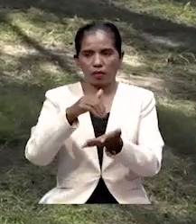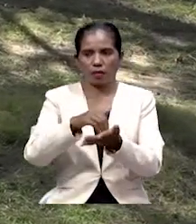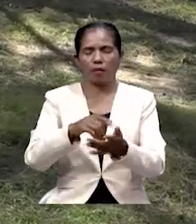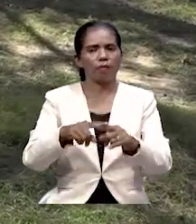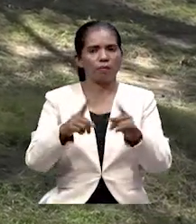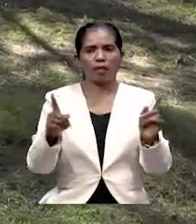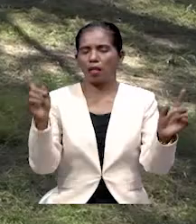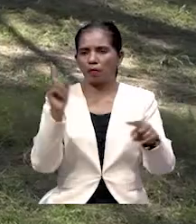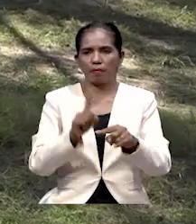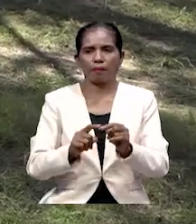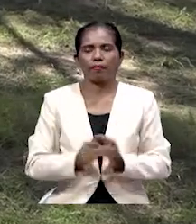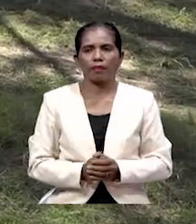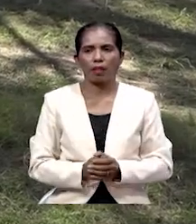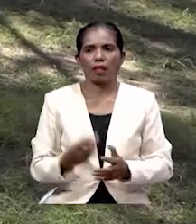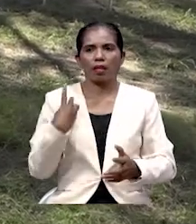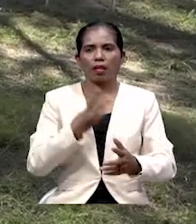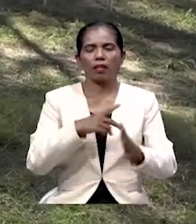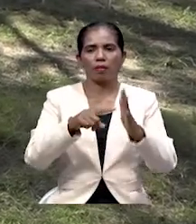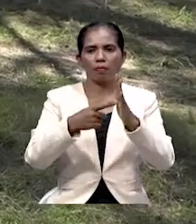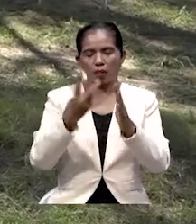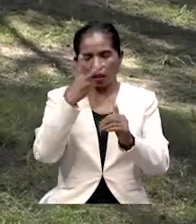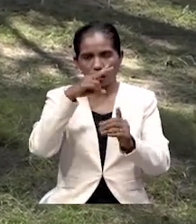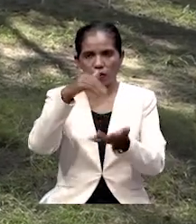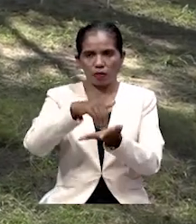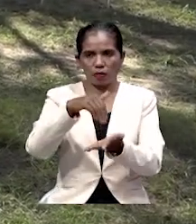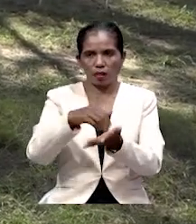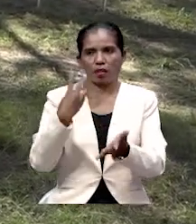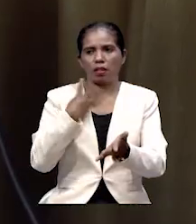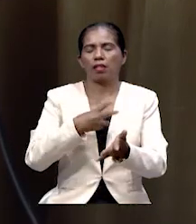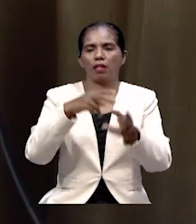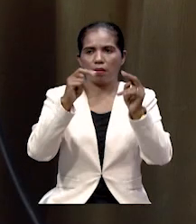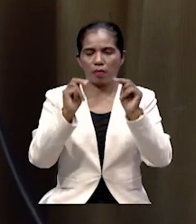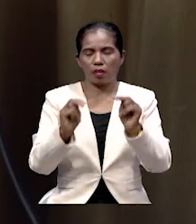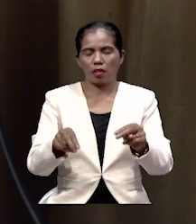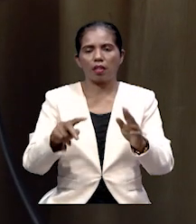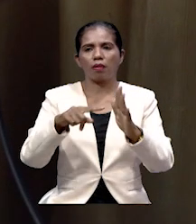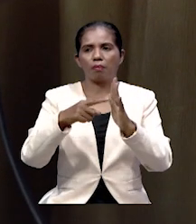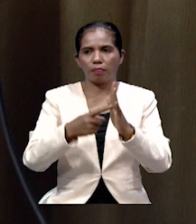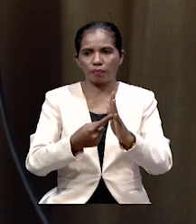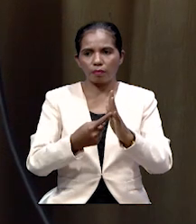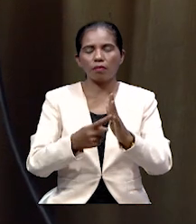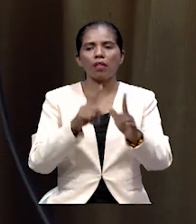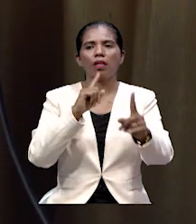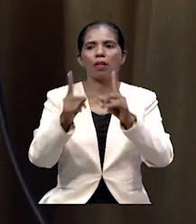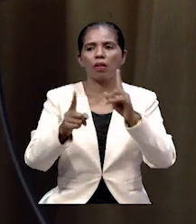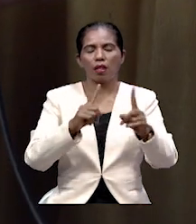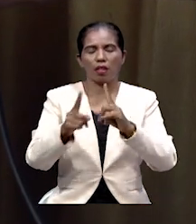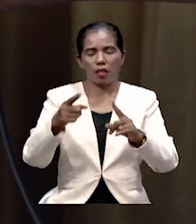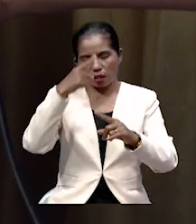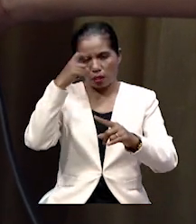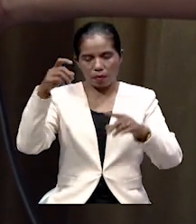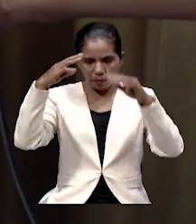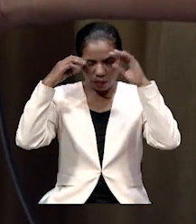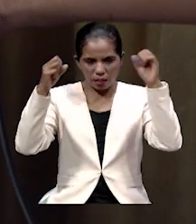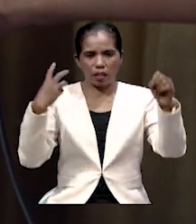to antau ita komesa hareta mba sira istuda ita persija mos komesa kolia tamba presidente e mai dana be